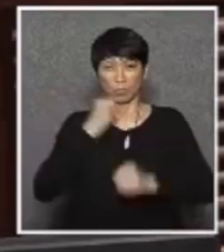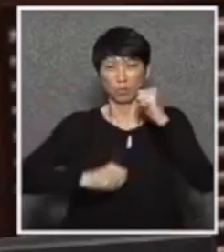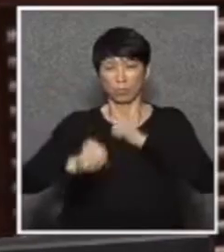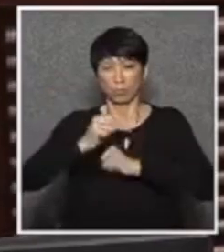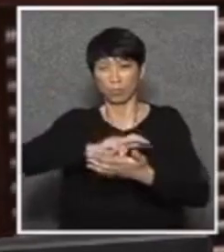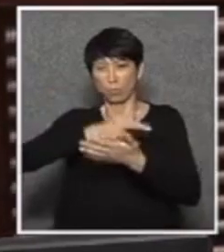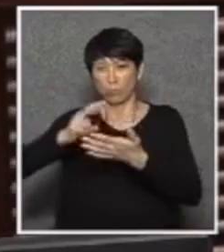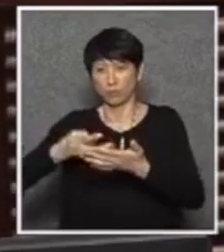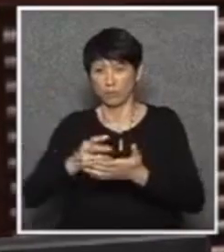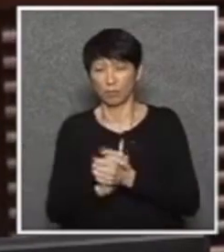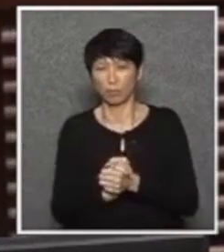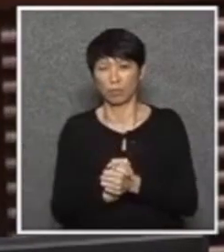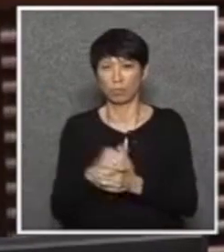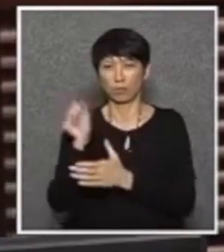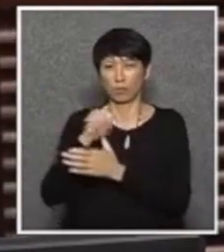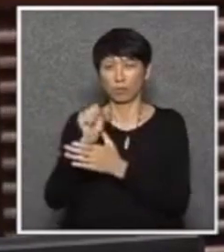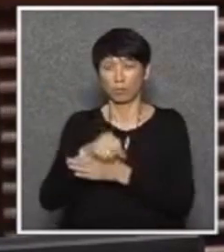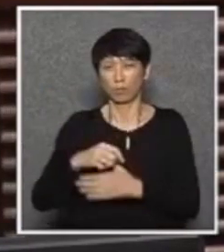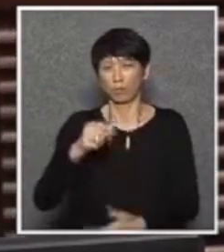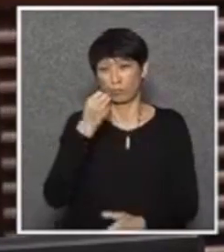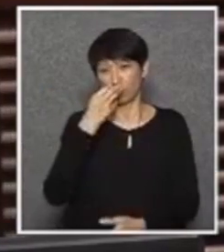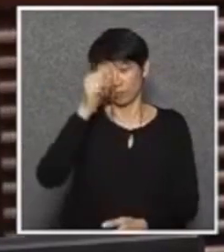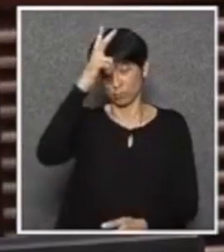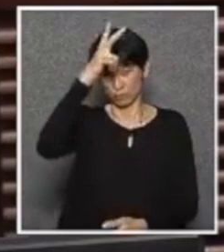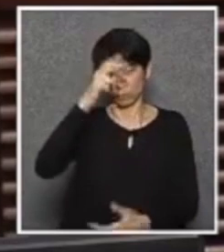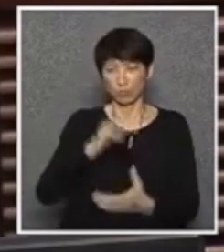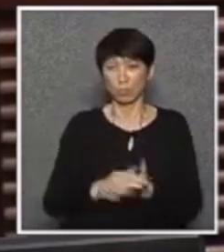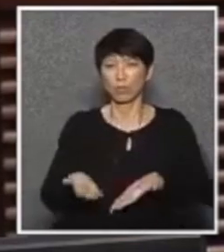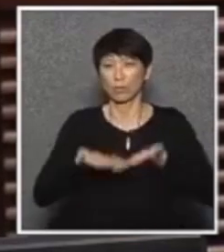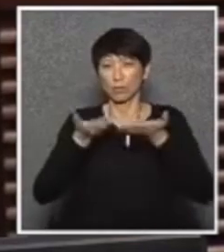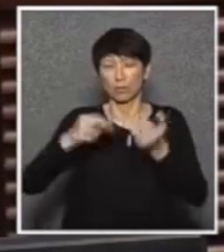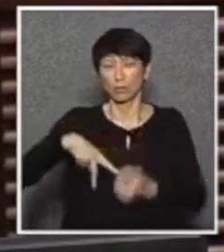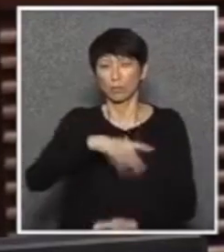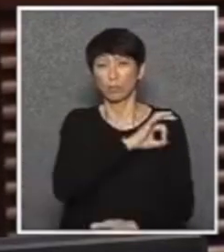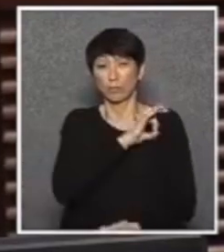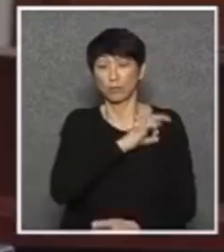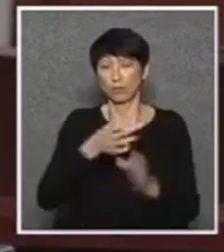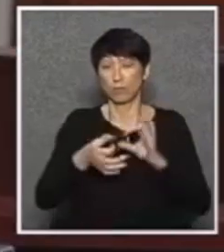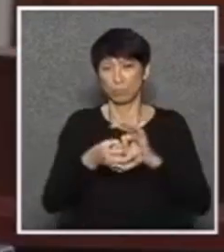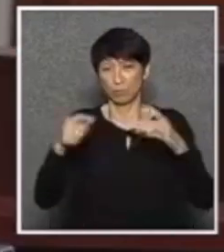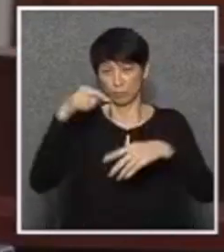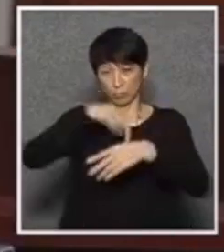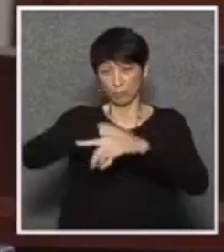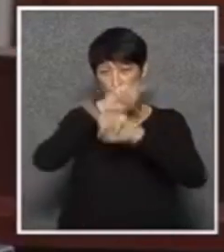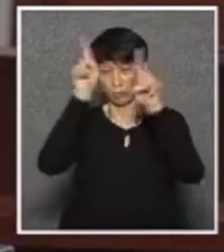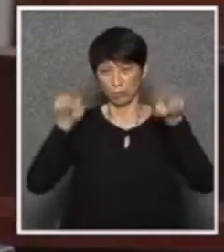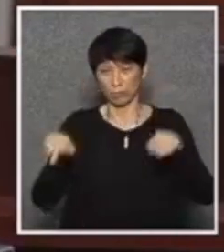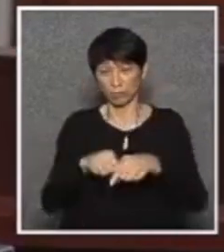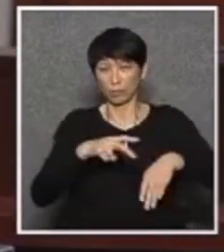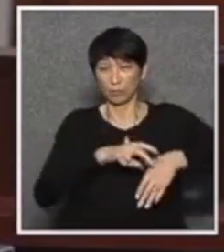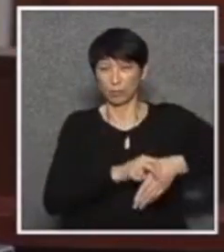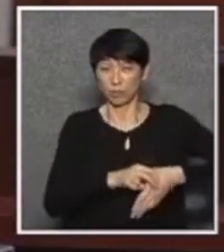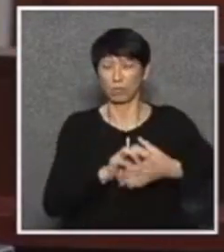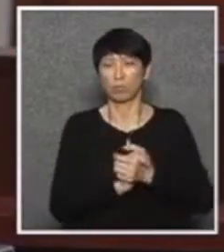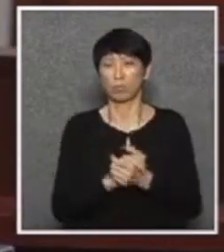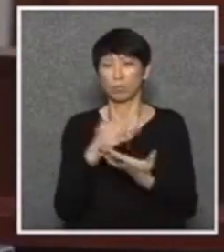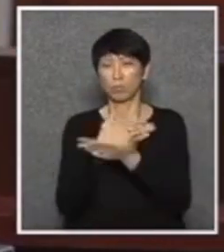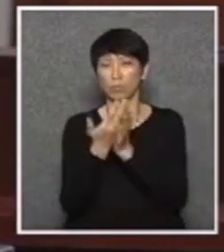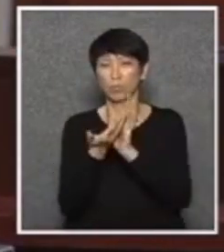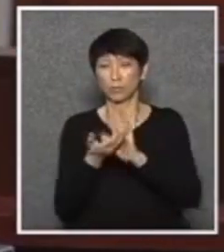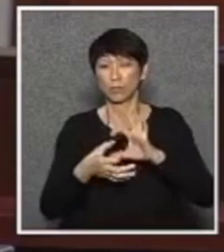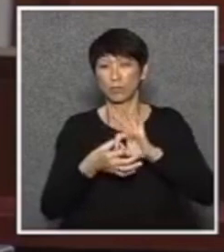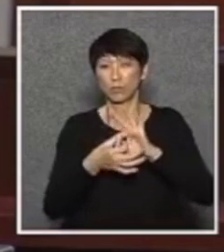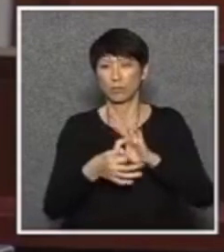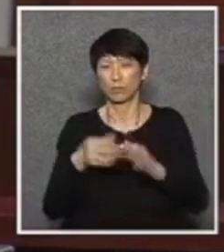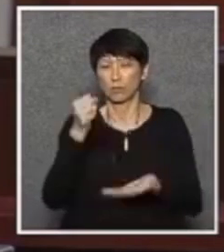正案，容許特區政府不呈交行政會議商議的內容和相關記錄，以及任何涉及牌照